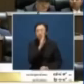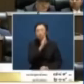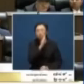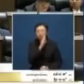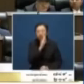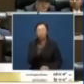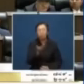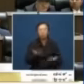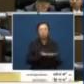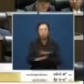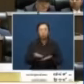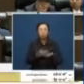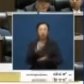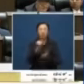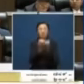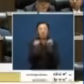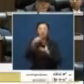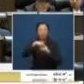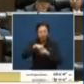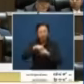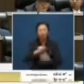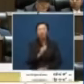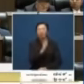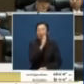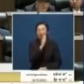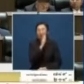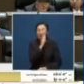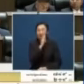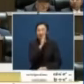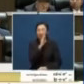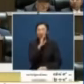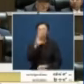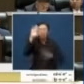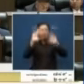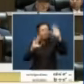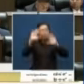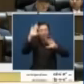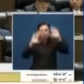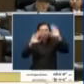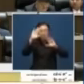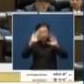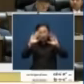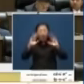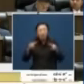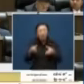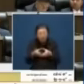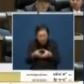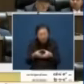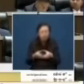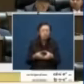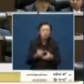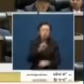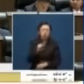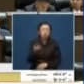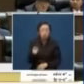นะคะคุณจุรินทร์บอกว่าประเด็นการเสนอเลื่อนโหวตนายกออกไปบอกเรื่องนี้ไม่จำเป็นเพราะเชื่อว่าสมาชิกเองใ